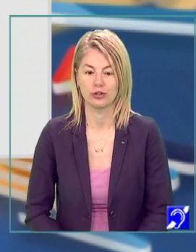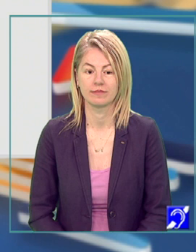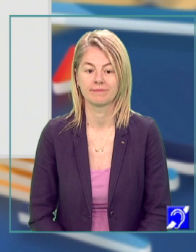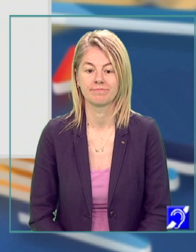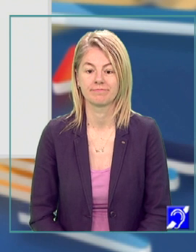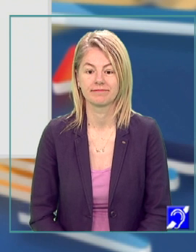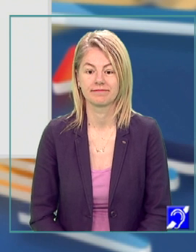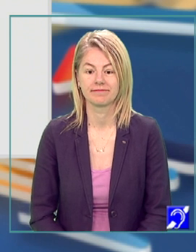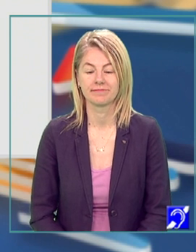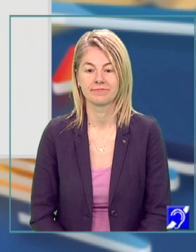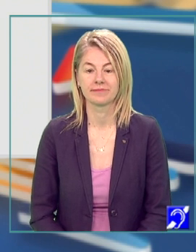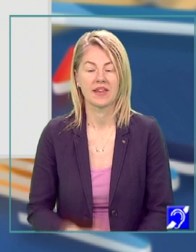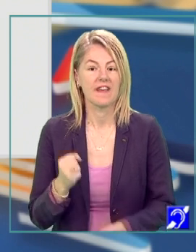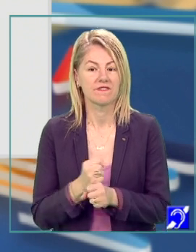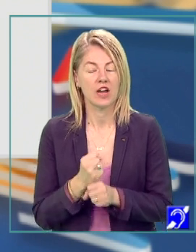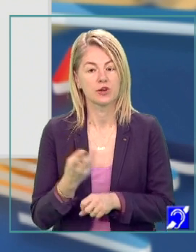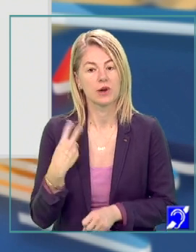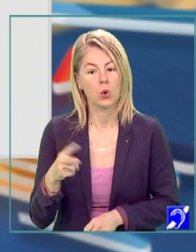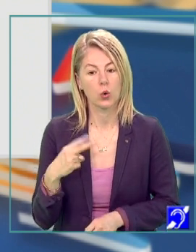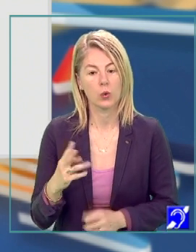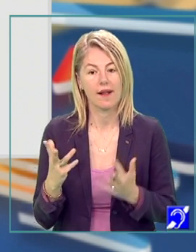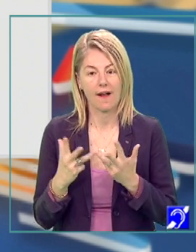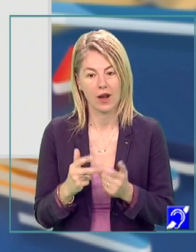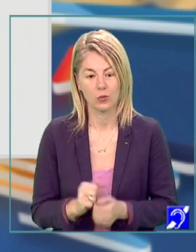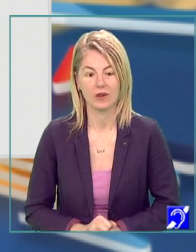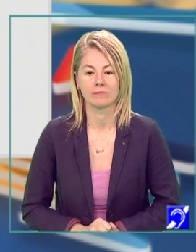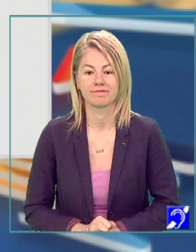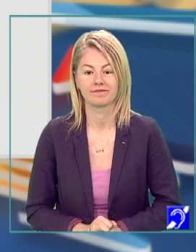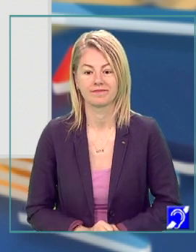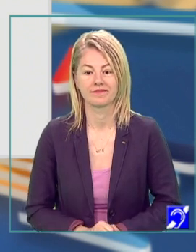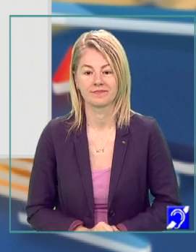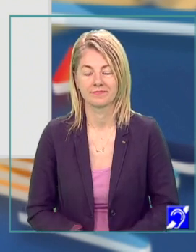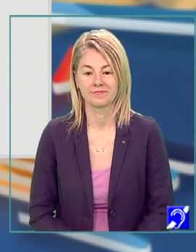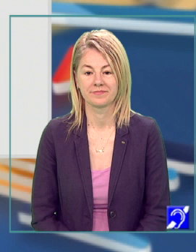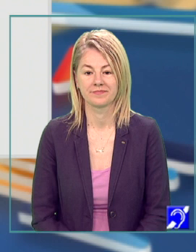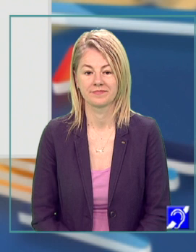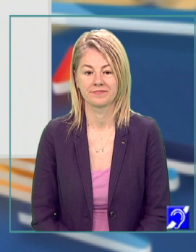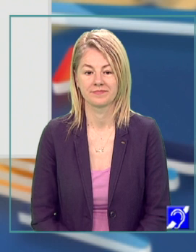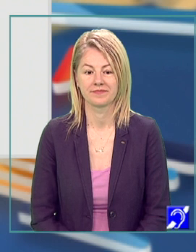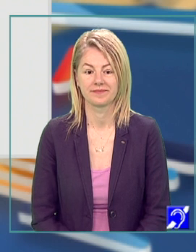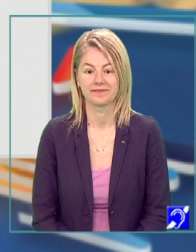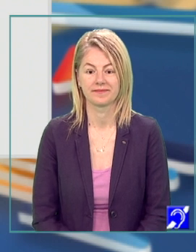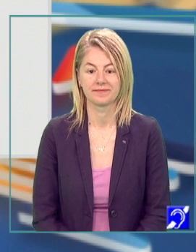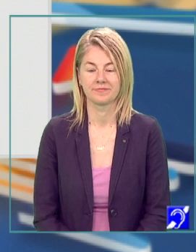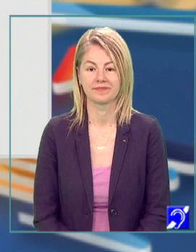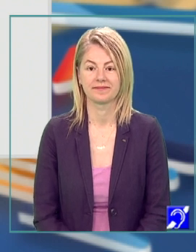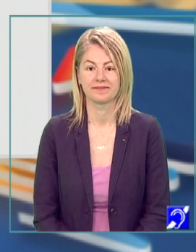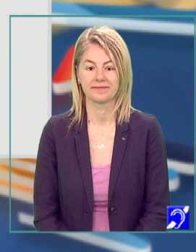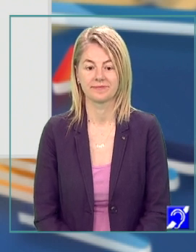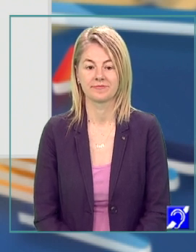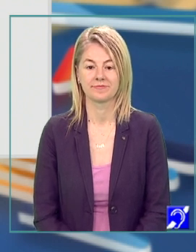5. Facem în continuare calcule. Radical din 3 ori radical din 3 fac